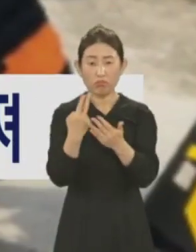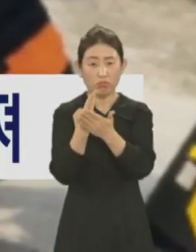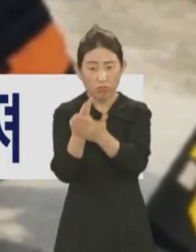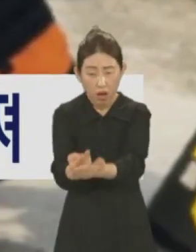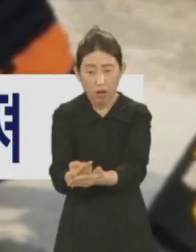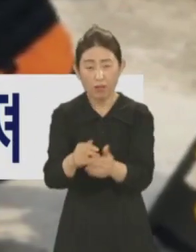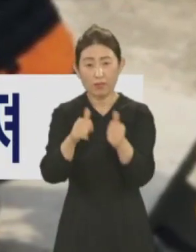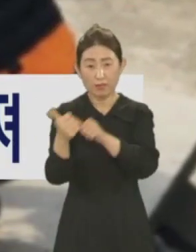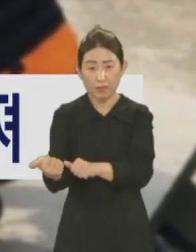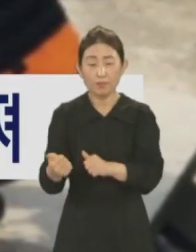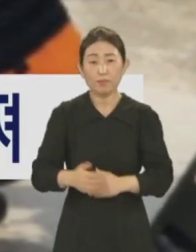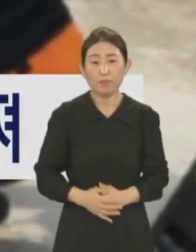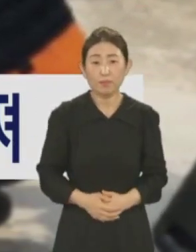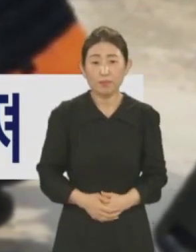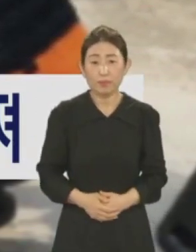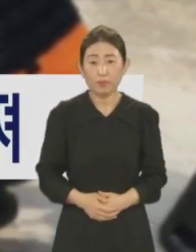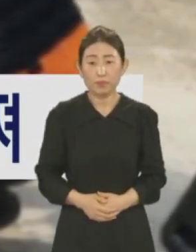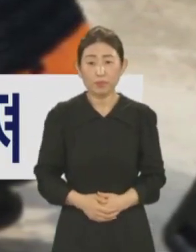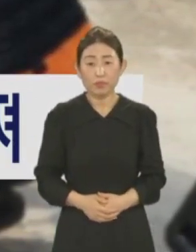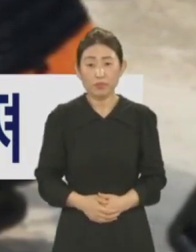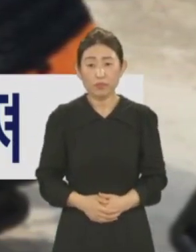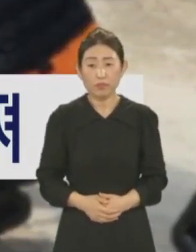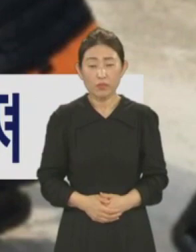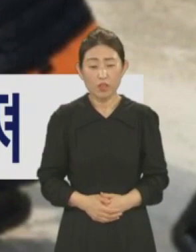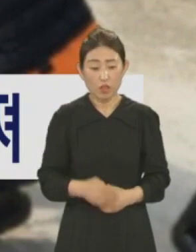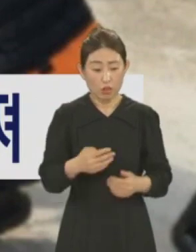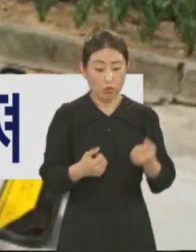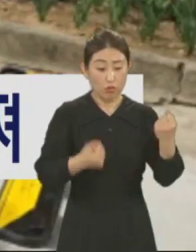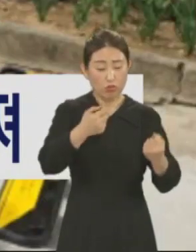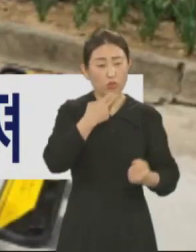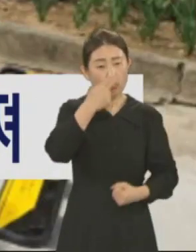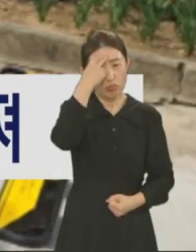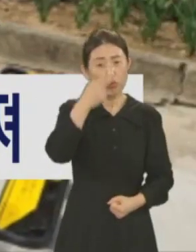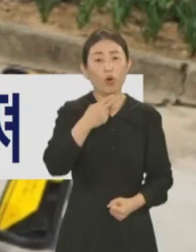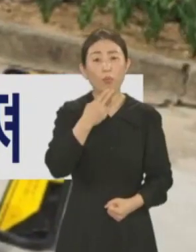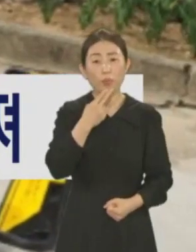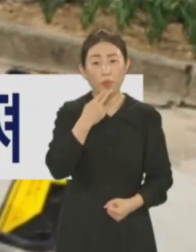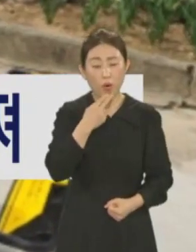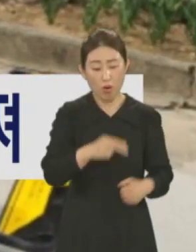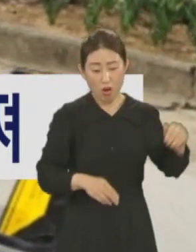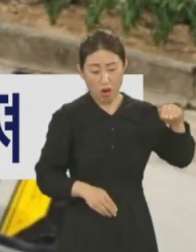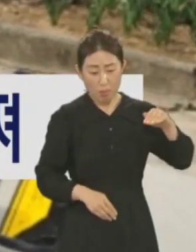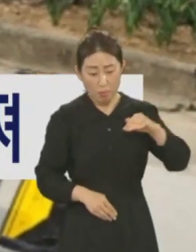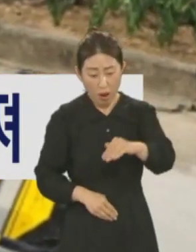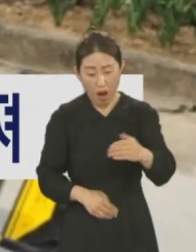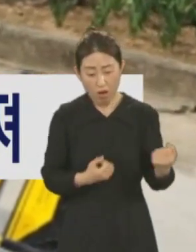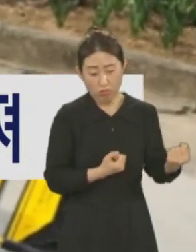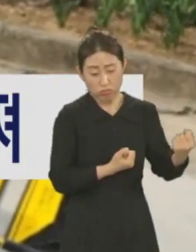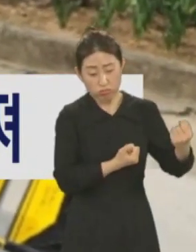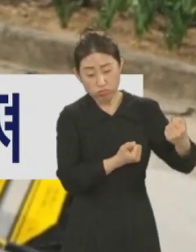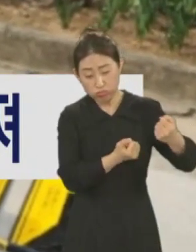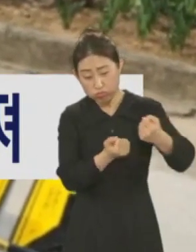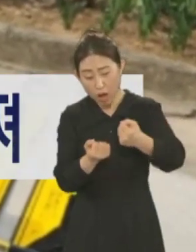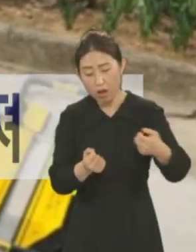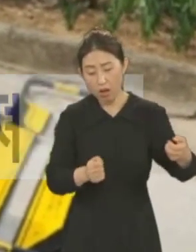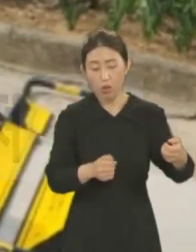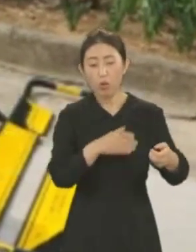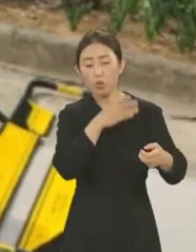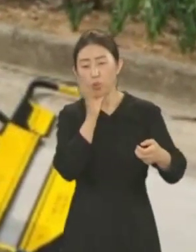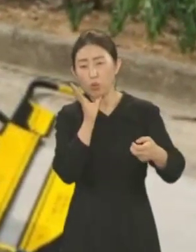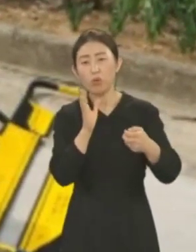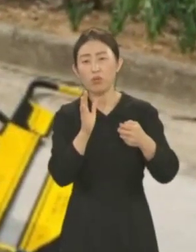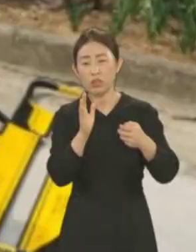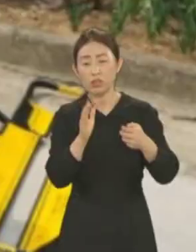이송됐지만 결국 숨졌습니다 경찰은 음주운전은 아니었다며 내리막길에서 차를 돌리려다 고령의